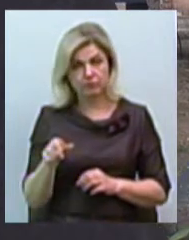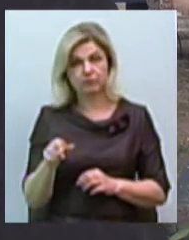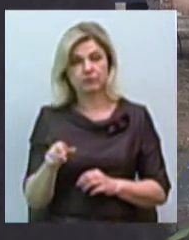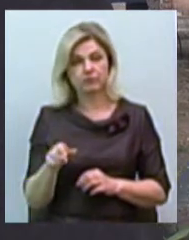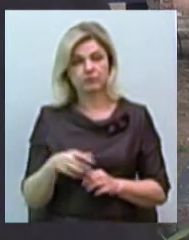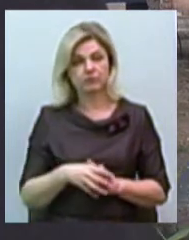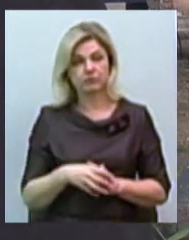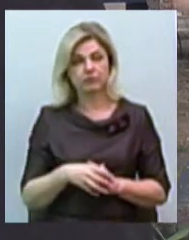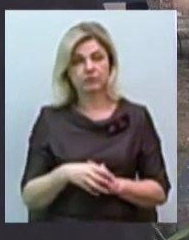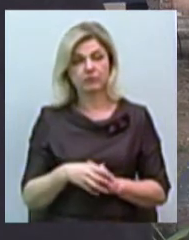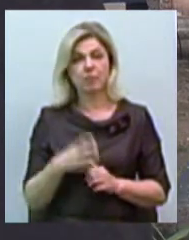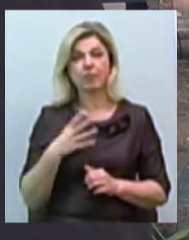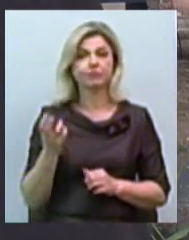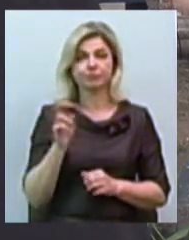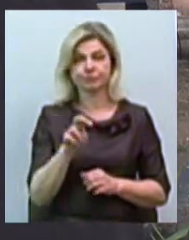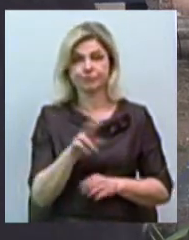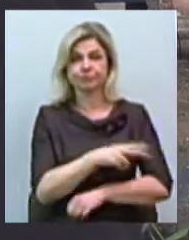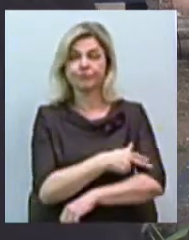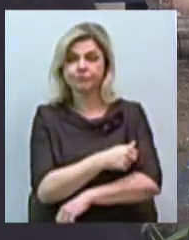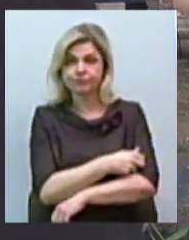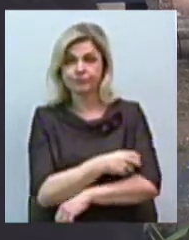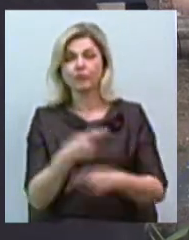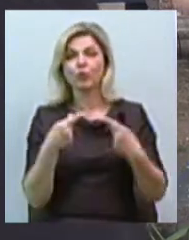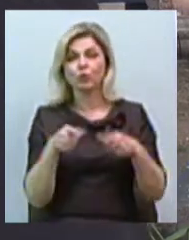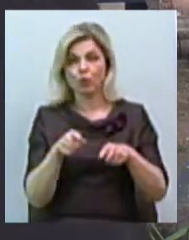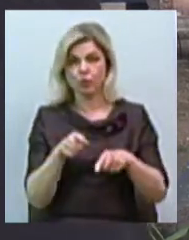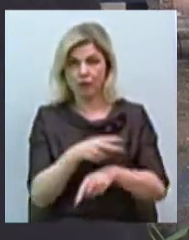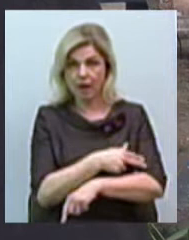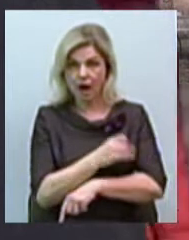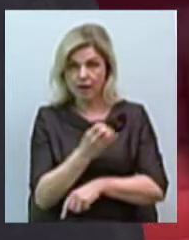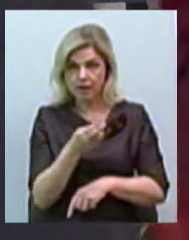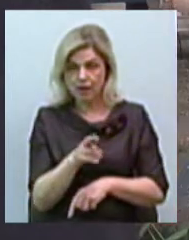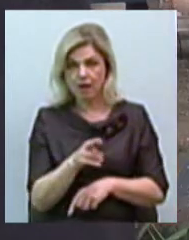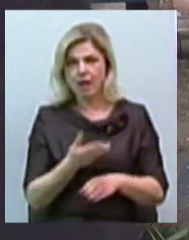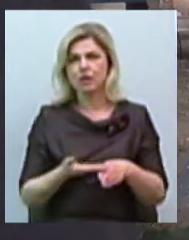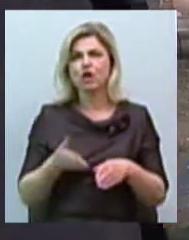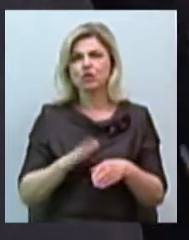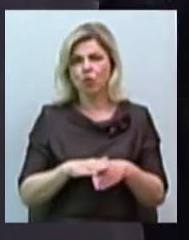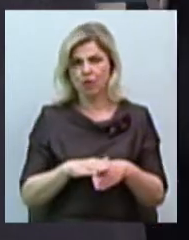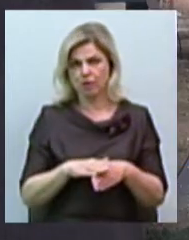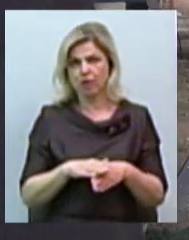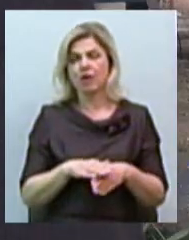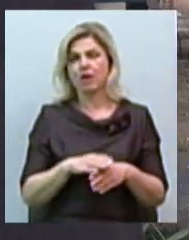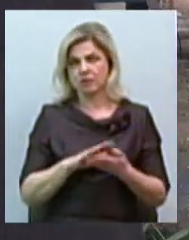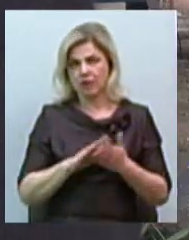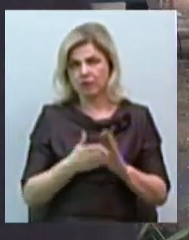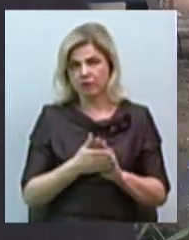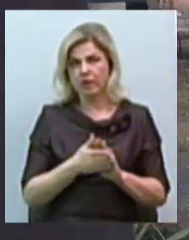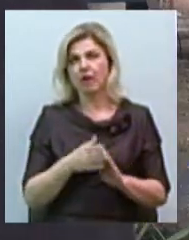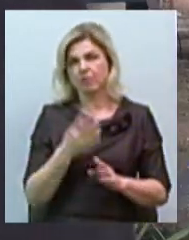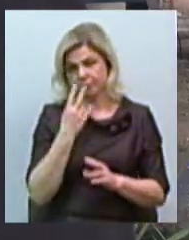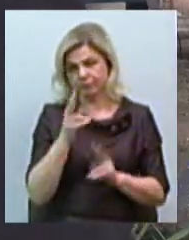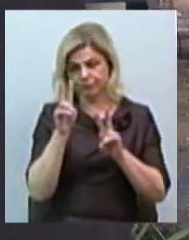він звернувся за медичною допомогою до іншої лікарні з важким перебігом. Йому було діагностовано важкий